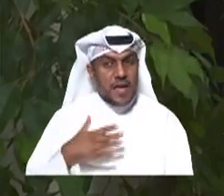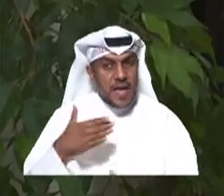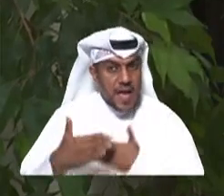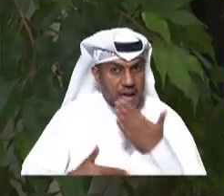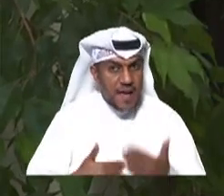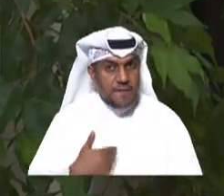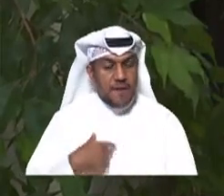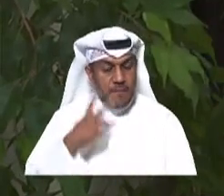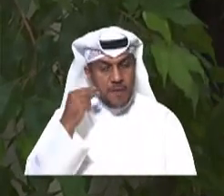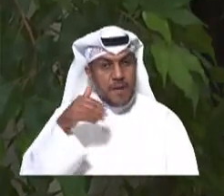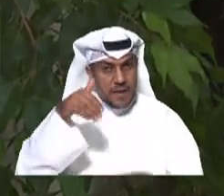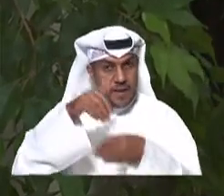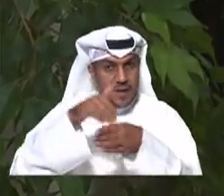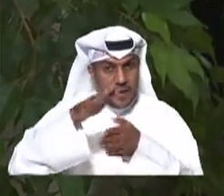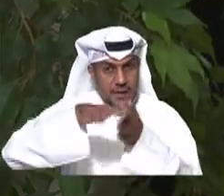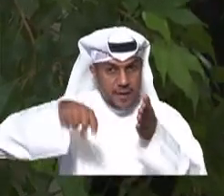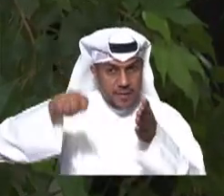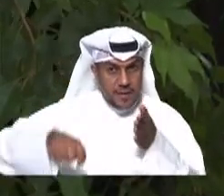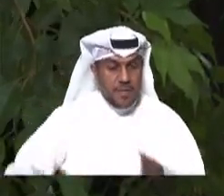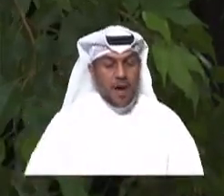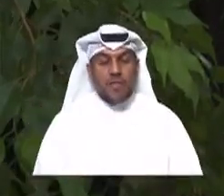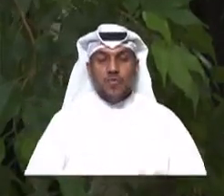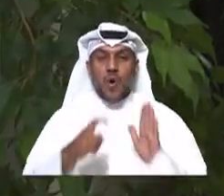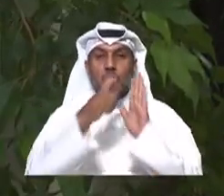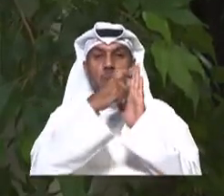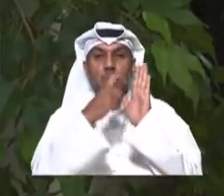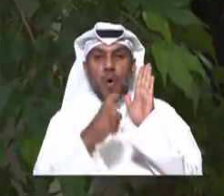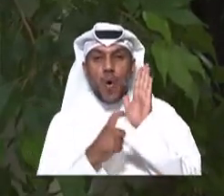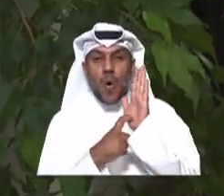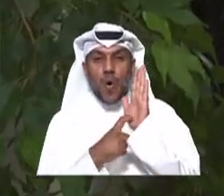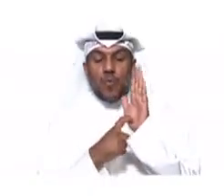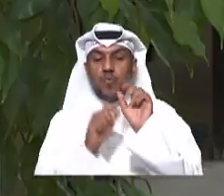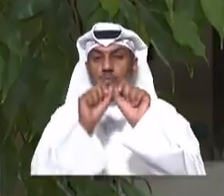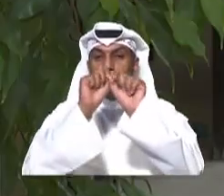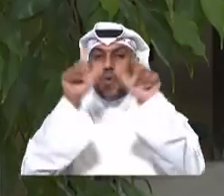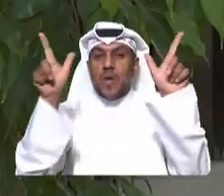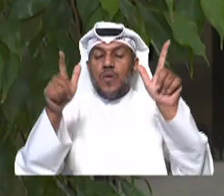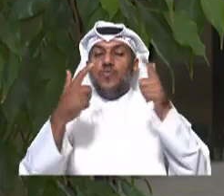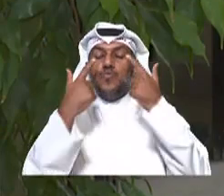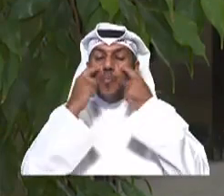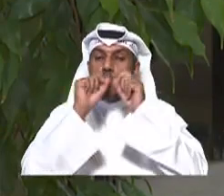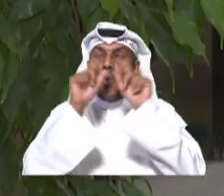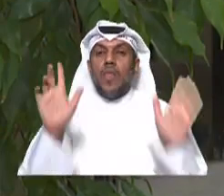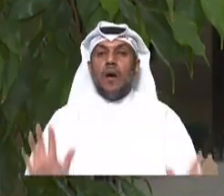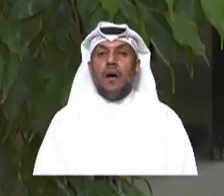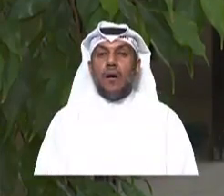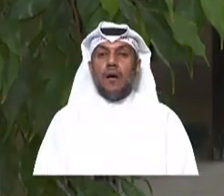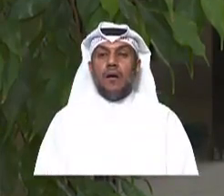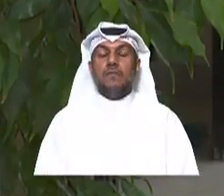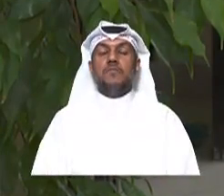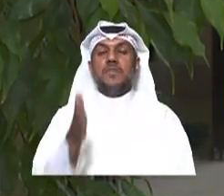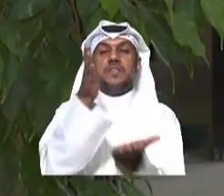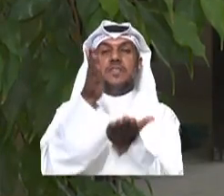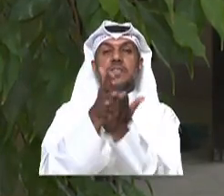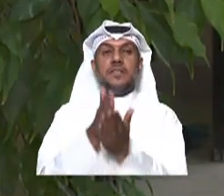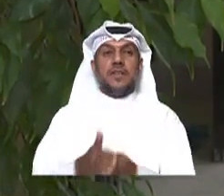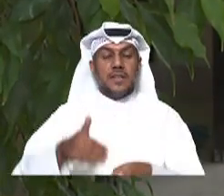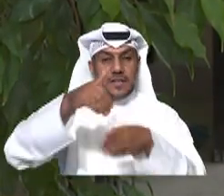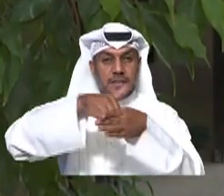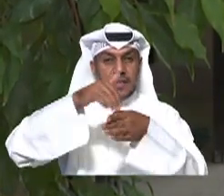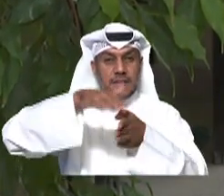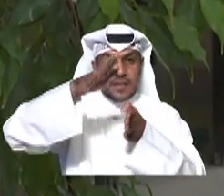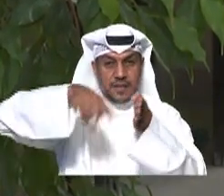نسوي انتخابات بطريقة قانونية أكثر وتكون شفافة أكثر. أنا رئيسي ومراقبة الانتخابات وسير